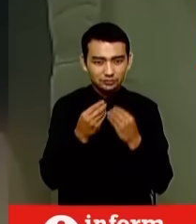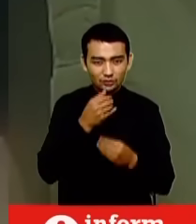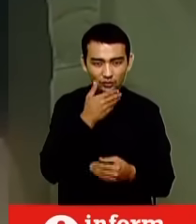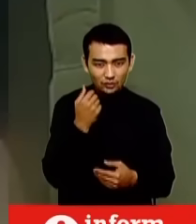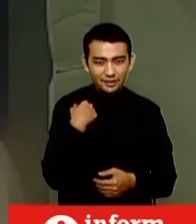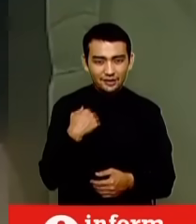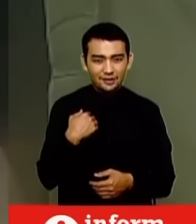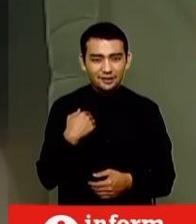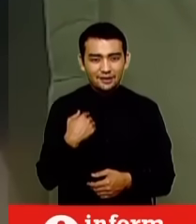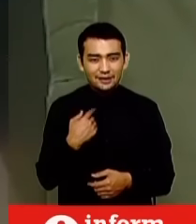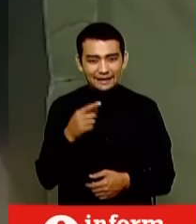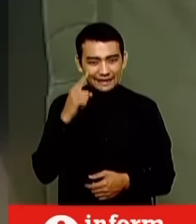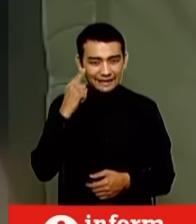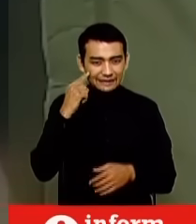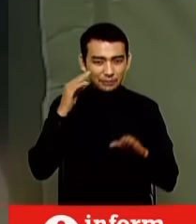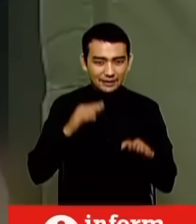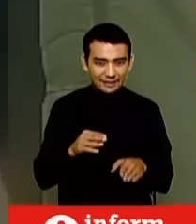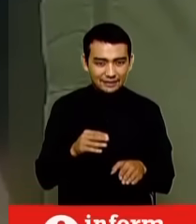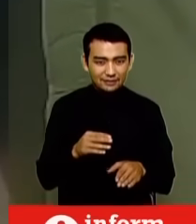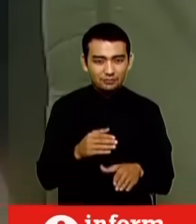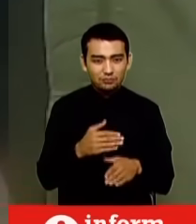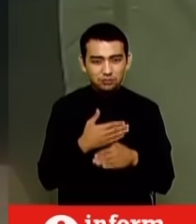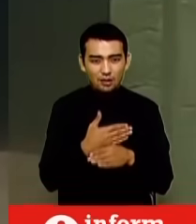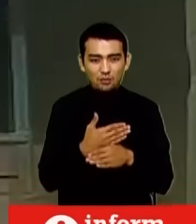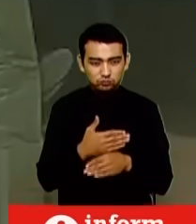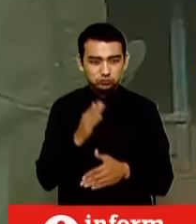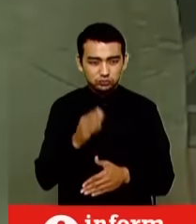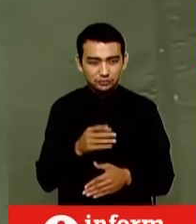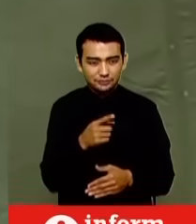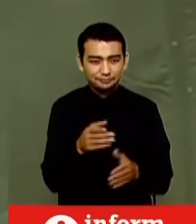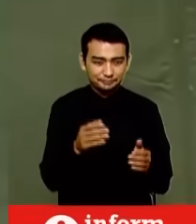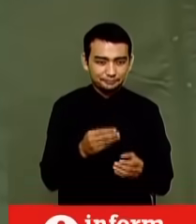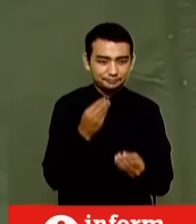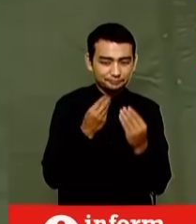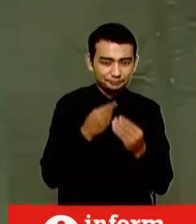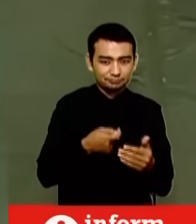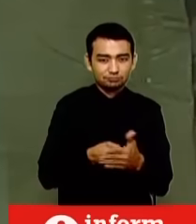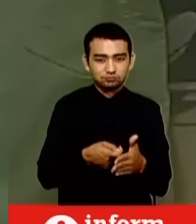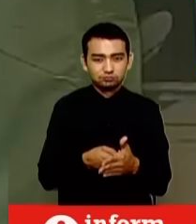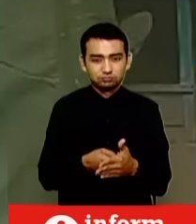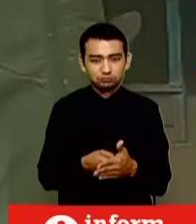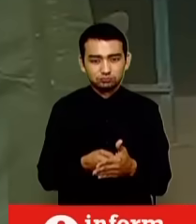айлық мөлшерінің Қырғызстан әмелеріз, жардам беріп, кішіне болса да тамағаштарды беріп,